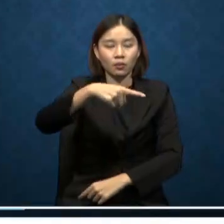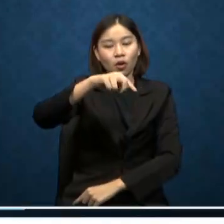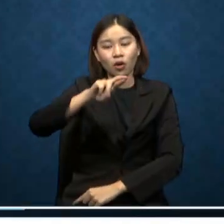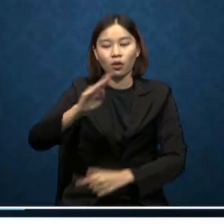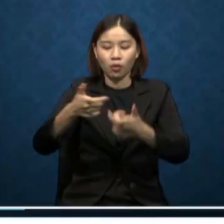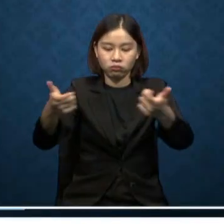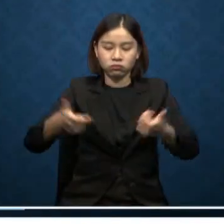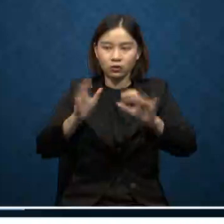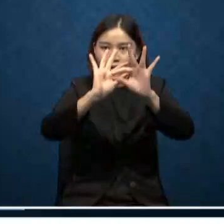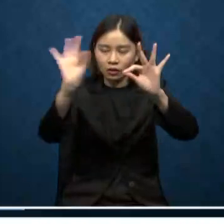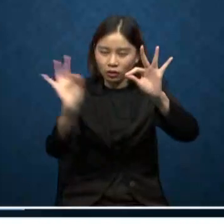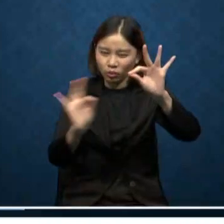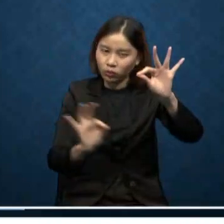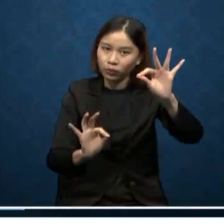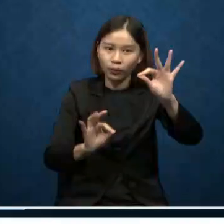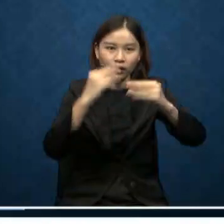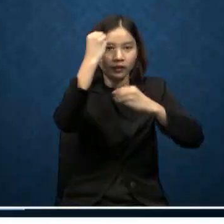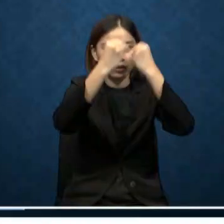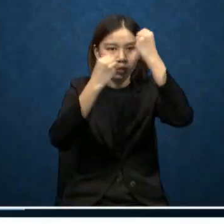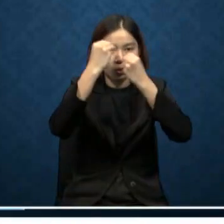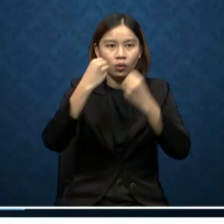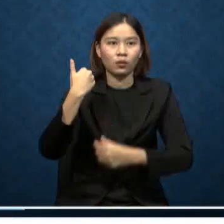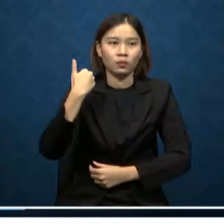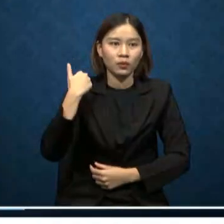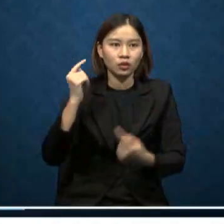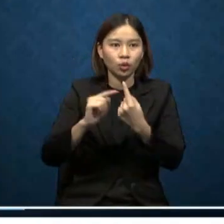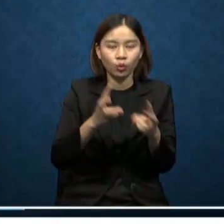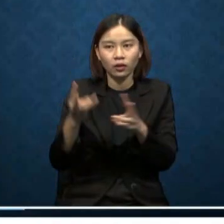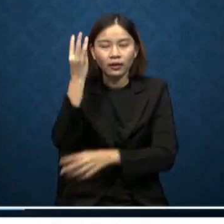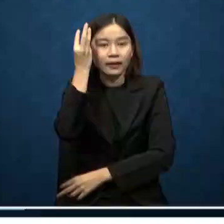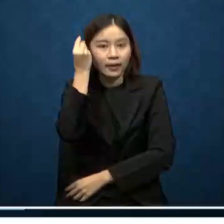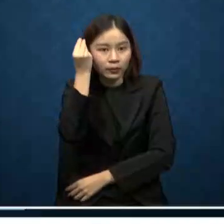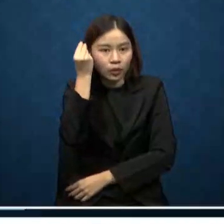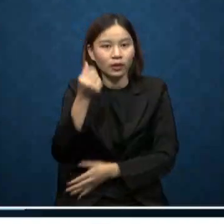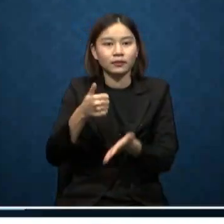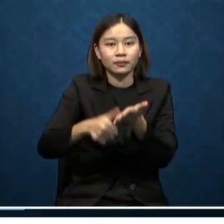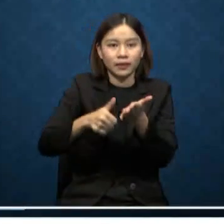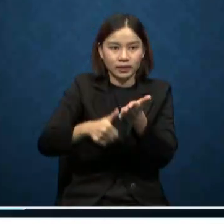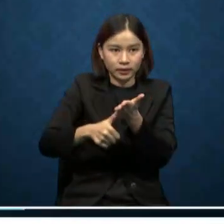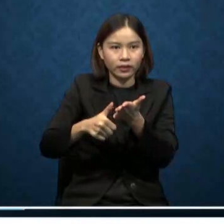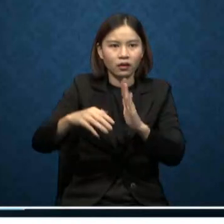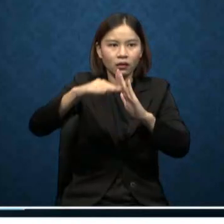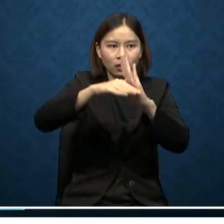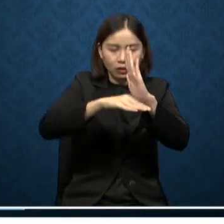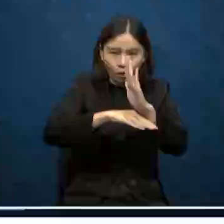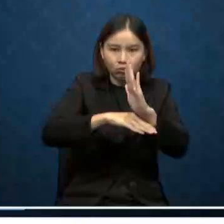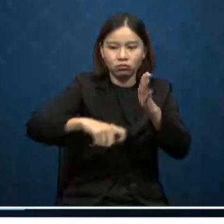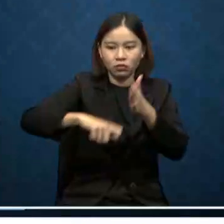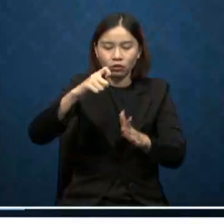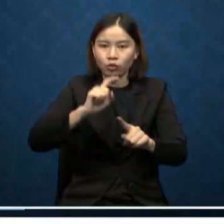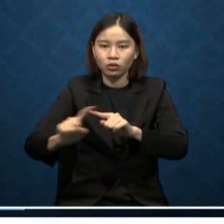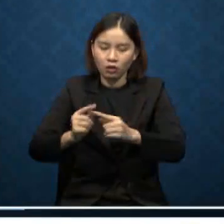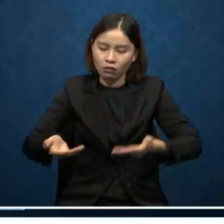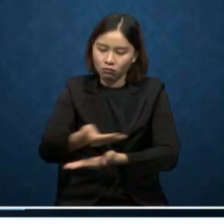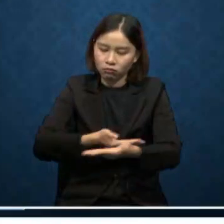ับนี้มีเืหาก้ข้มากแลมความสะหรบซ้อนตรอโจการคำนวเพื่ประเมิจำนวประสีมีขนตอนและปัใจที่